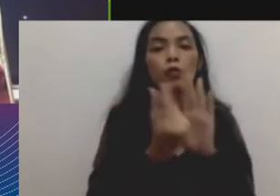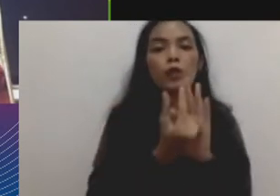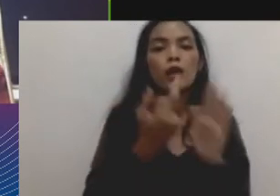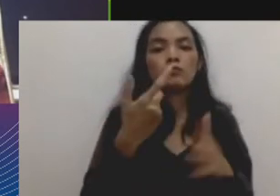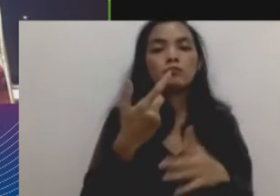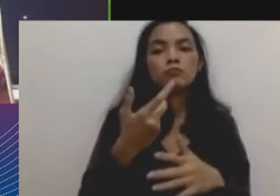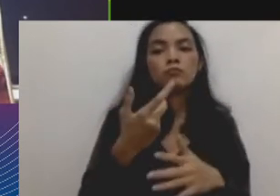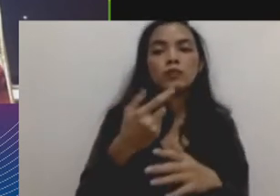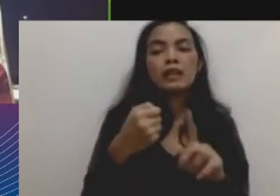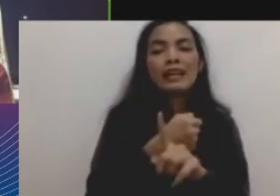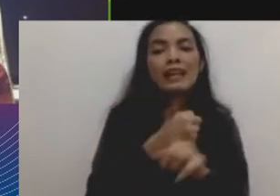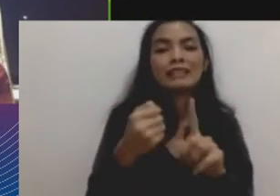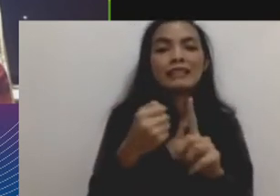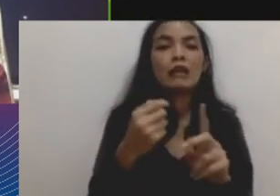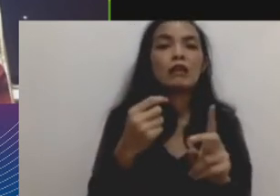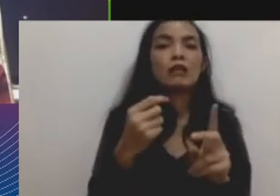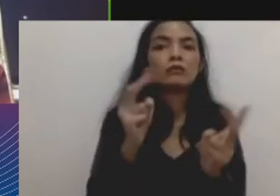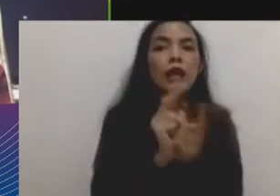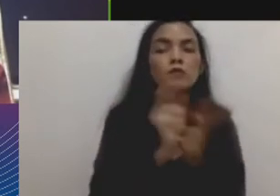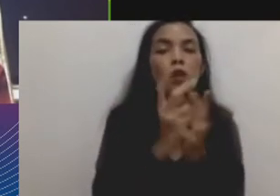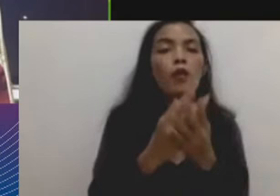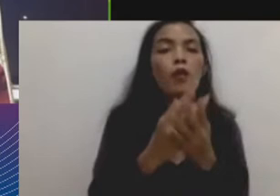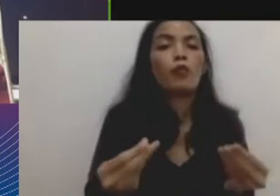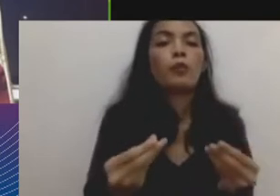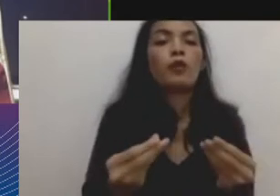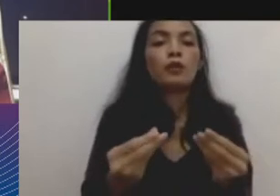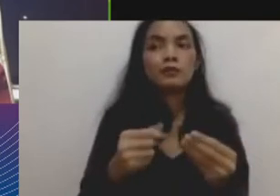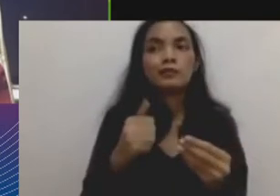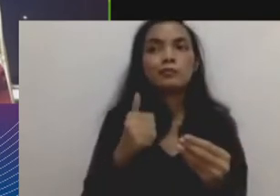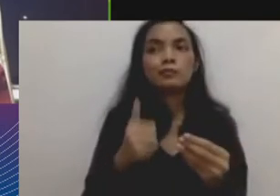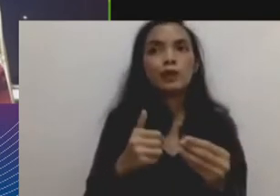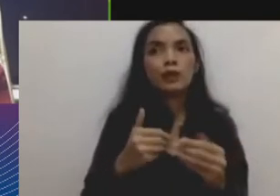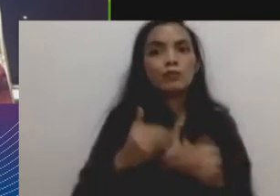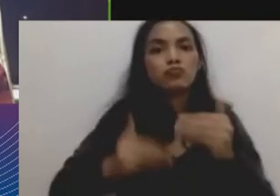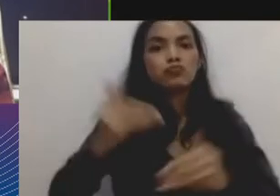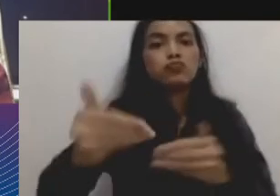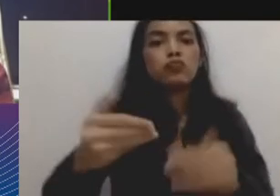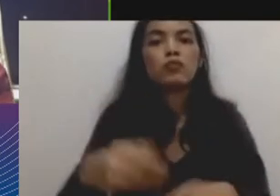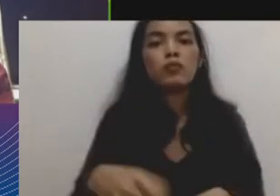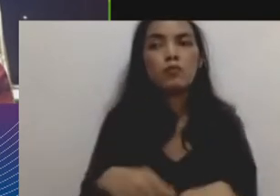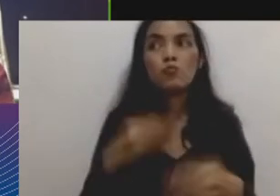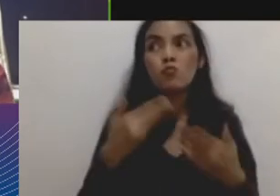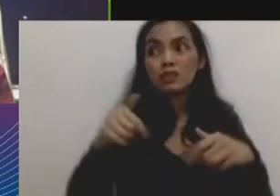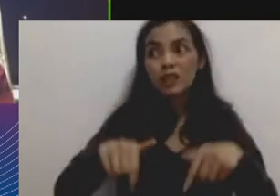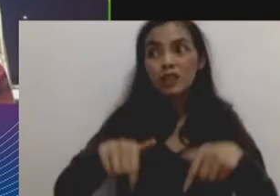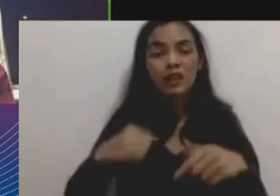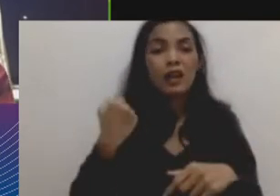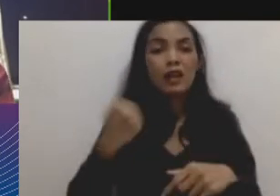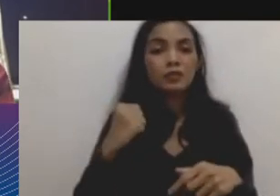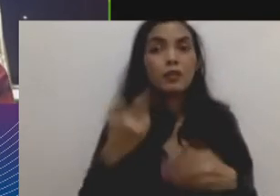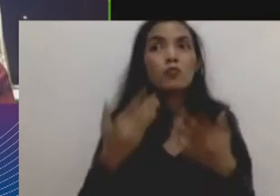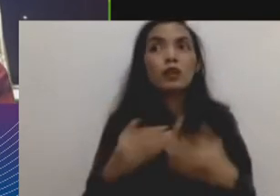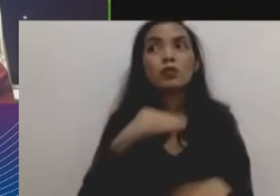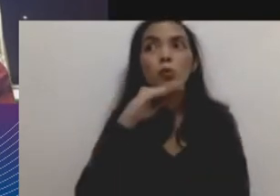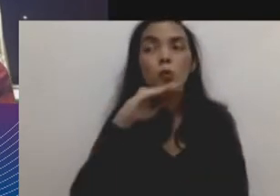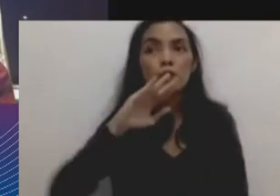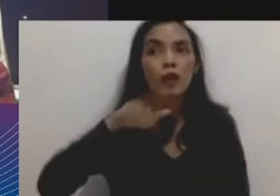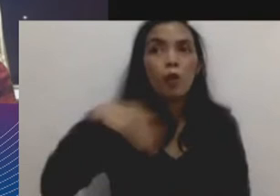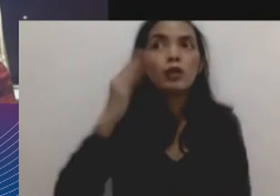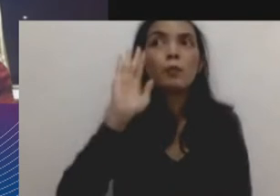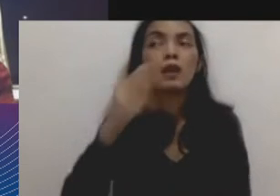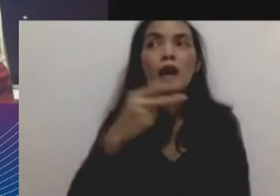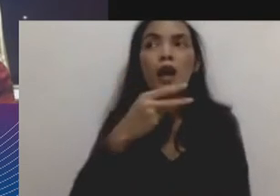undang-undang? Mungkin tidak tahun ini, sudah tidak mungkin ya, Bu, berarti tahun depan. Langkah apa saja yang perlu diambil? Ya. Terima